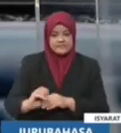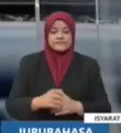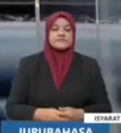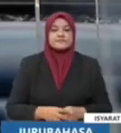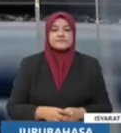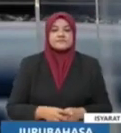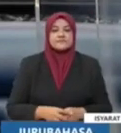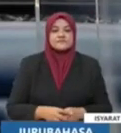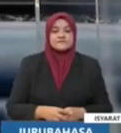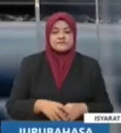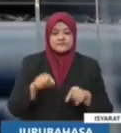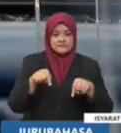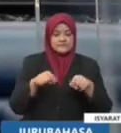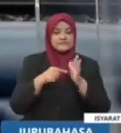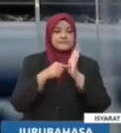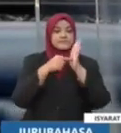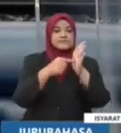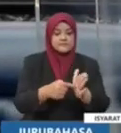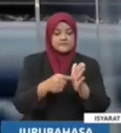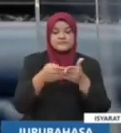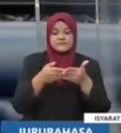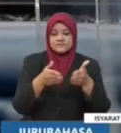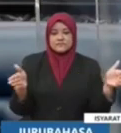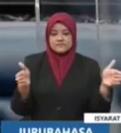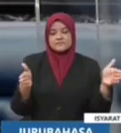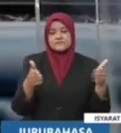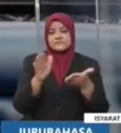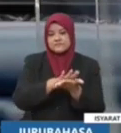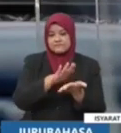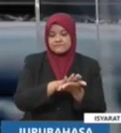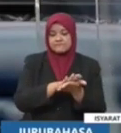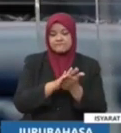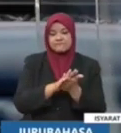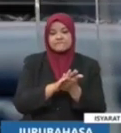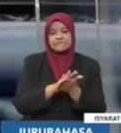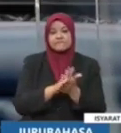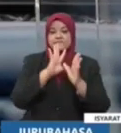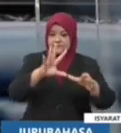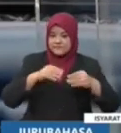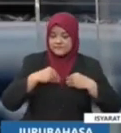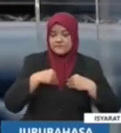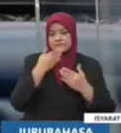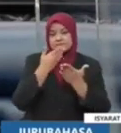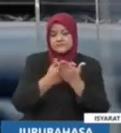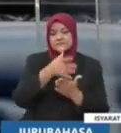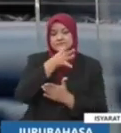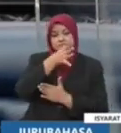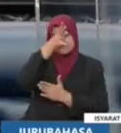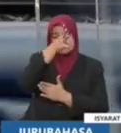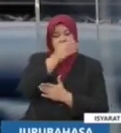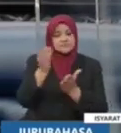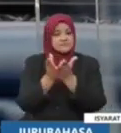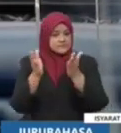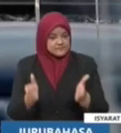phractos keadaan ini menunjukkan bahwa pembukaan semula sekolah secara umumnya diterima baik oleh kebo